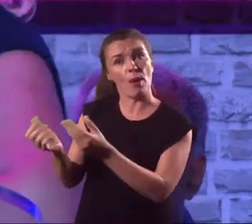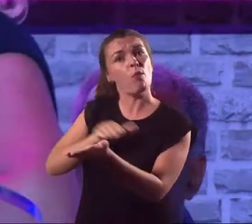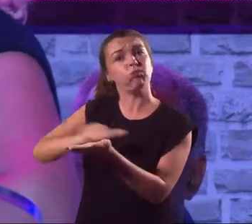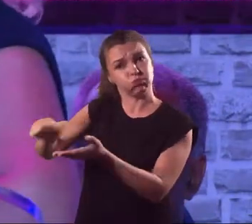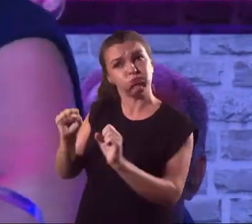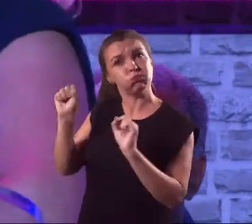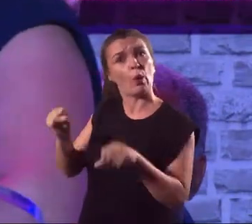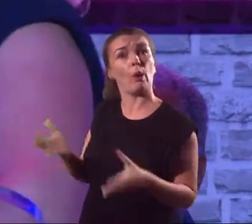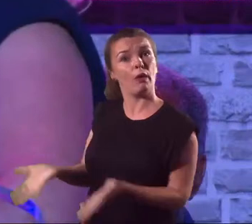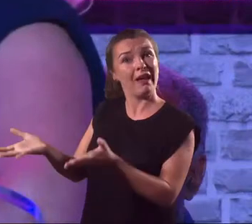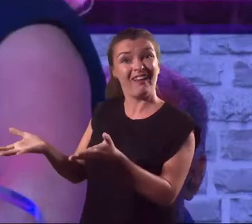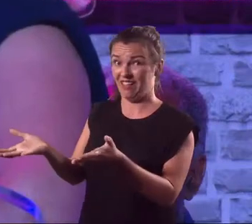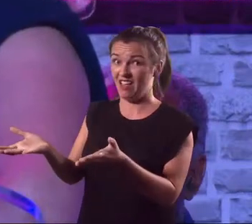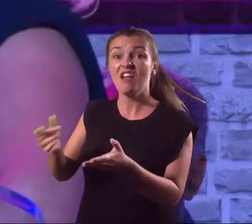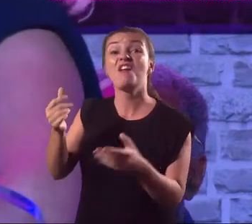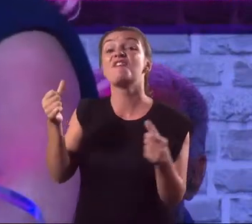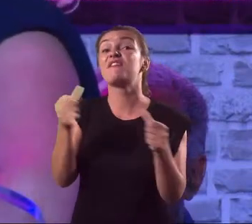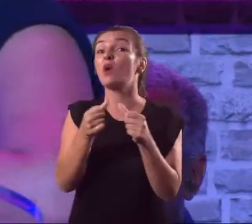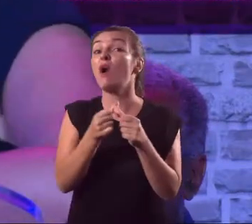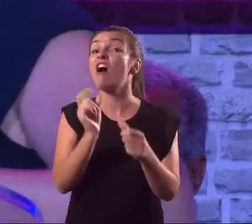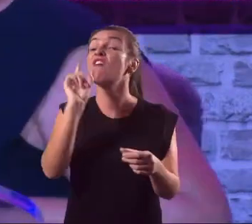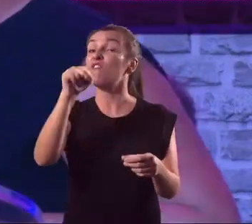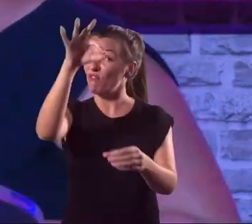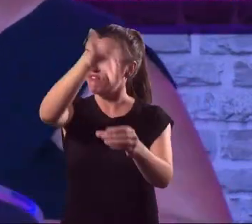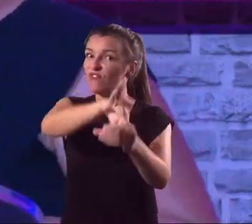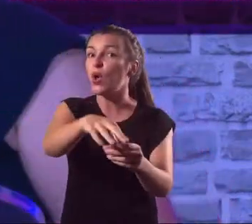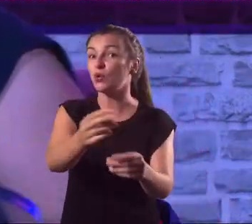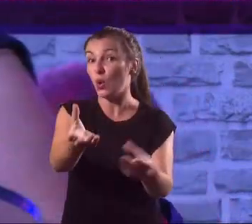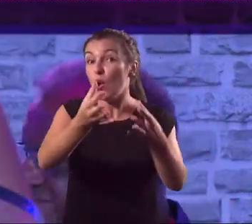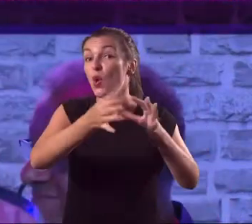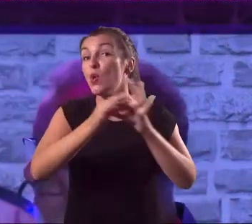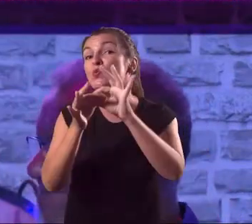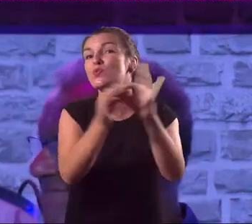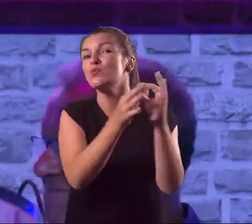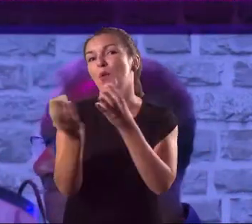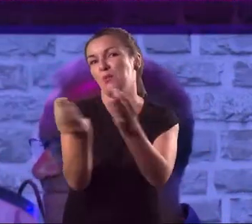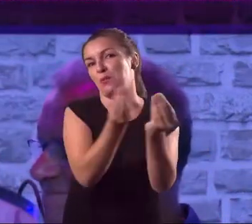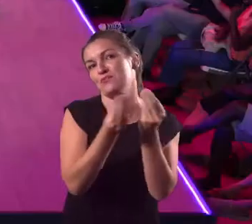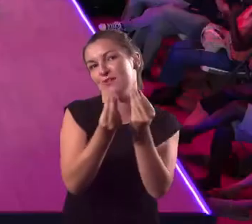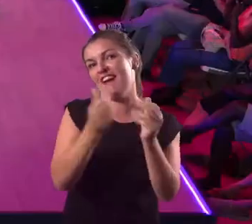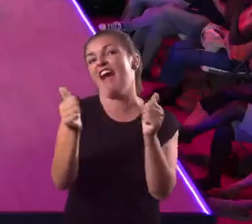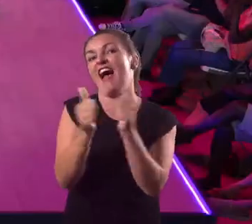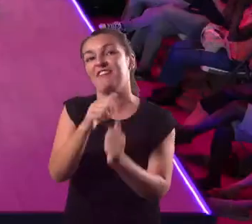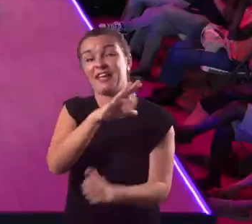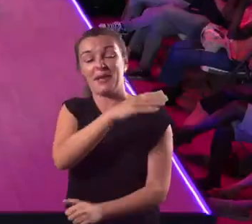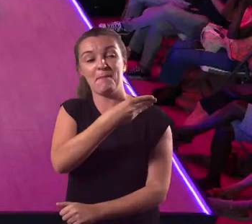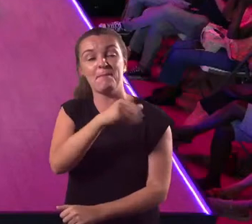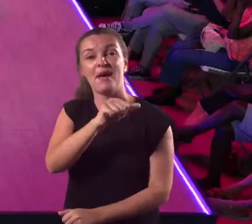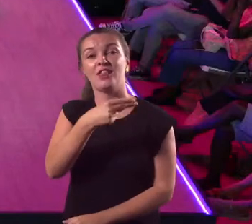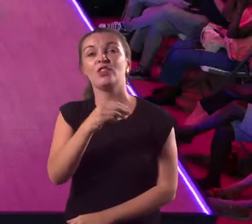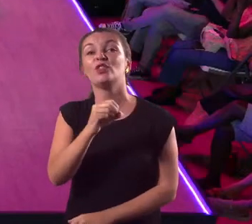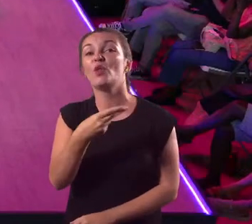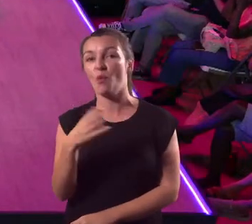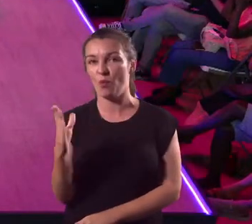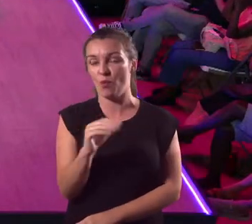eh bien, le bulletin s'appelle le bulletin de l'Union populaire avec la liste menée par Manon Aubry.